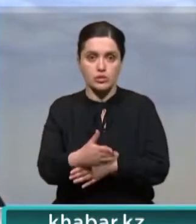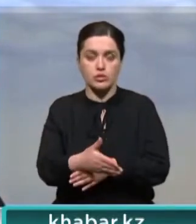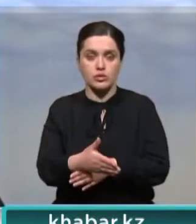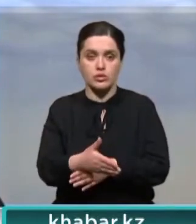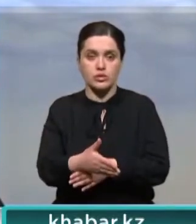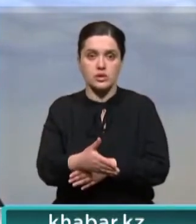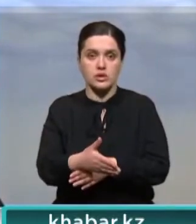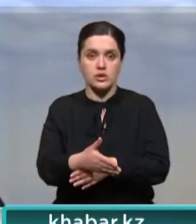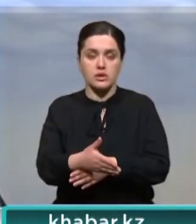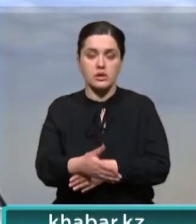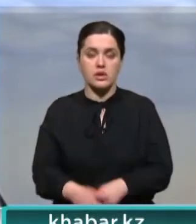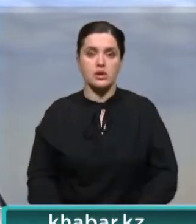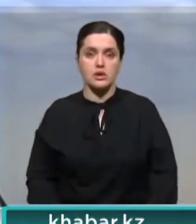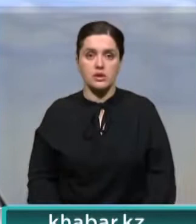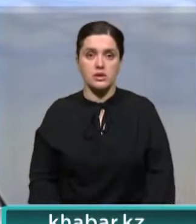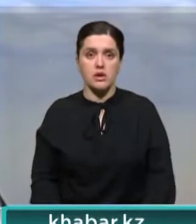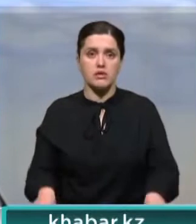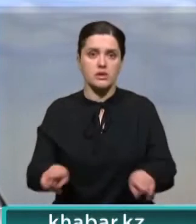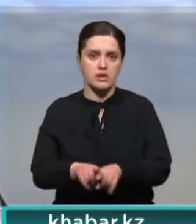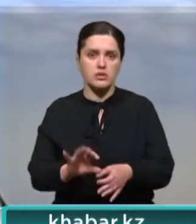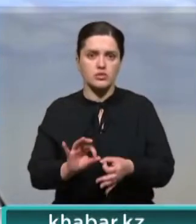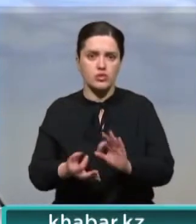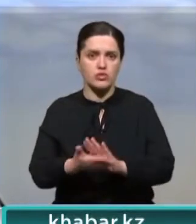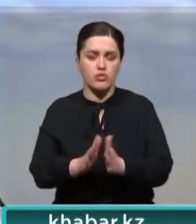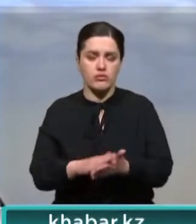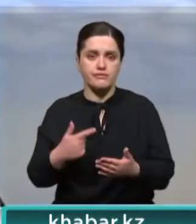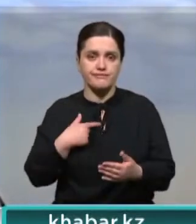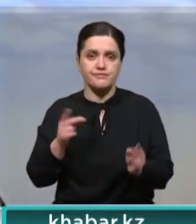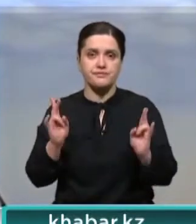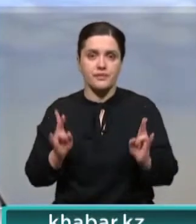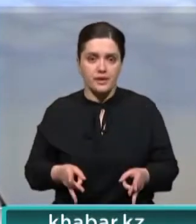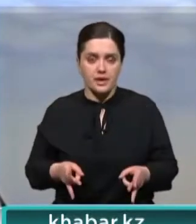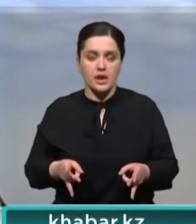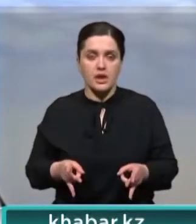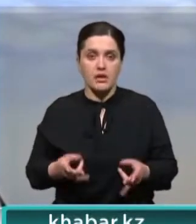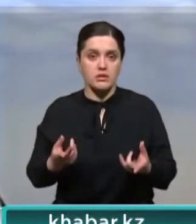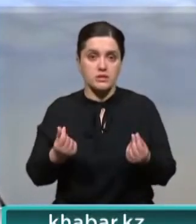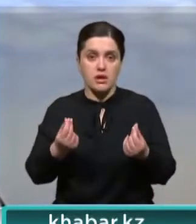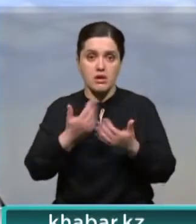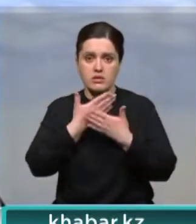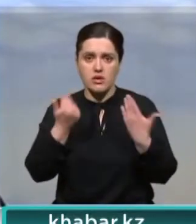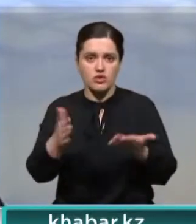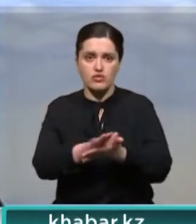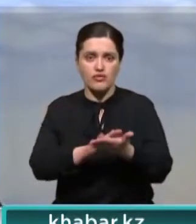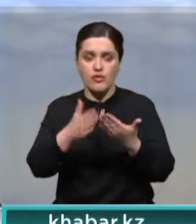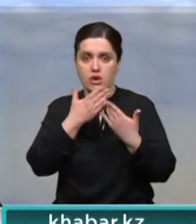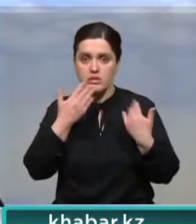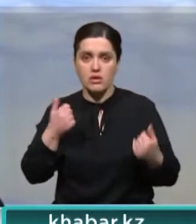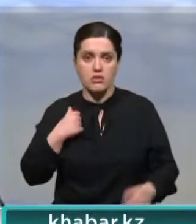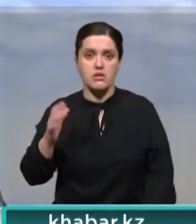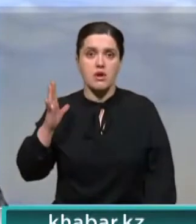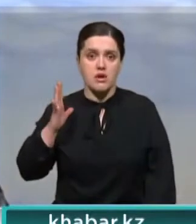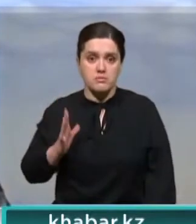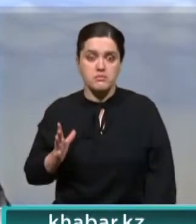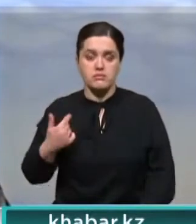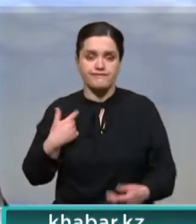Вот в таких сложных условиях мы попали, что... Денег нету, ничего нету. Мы вынуждены были